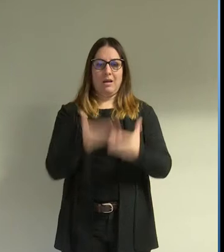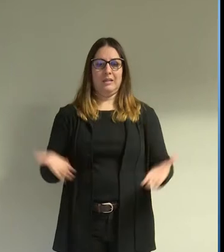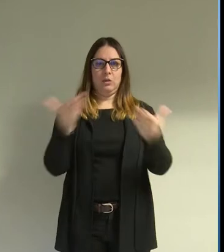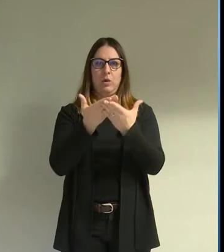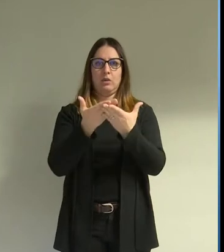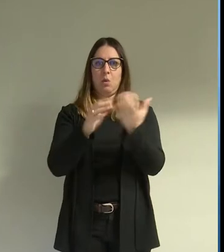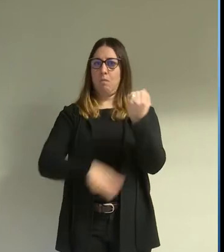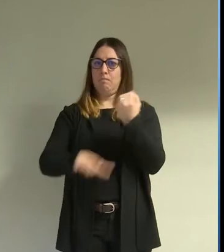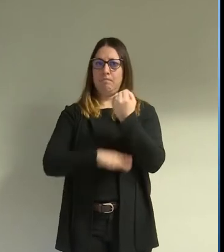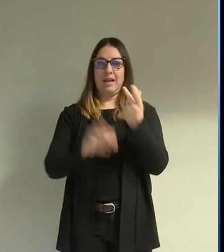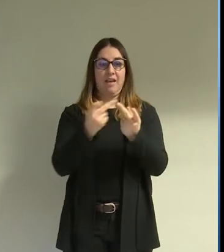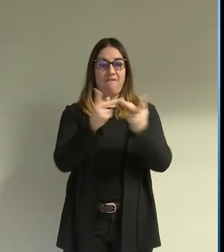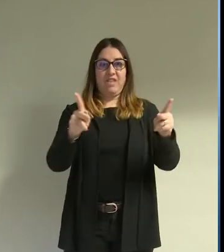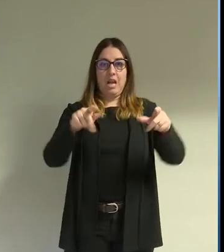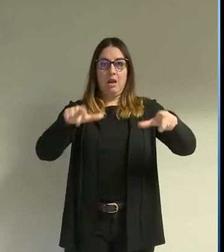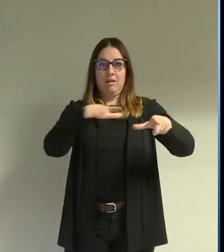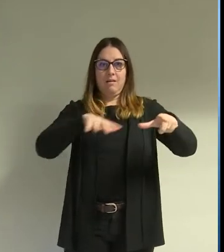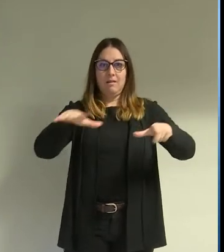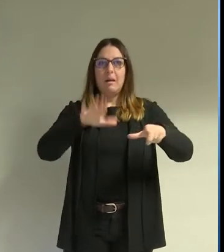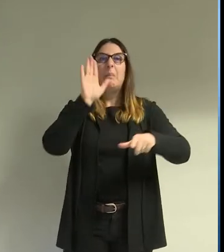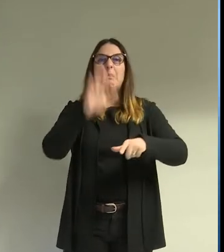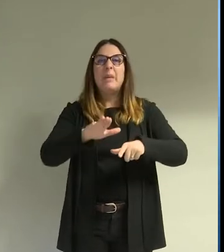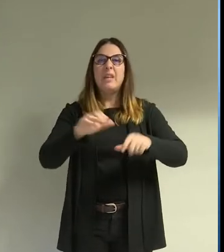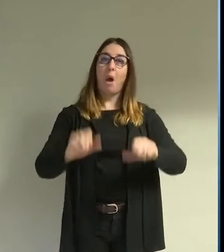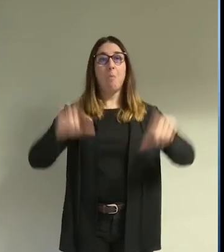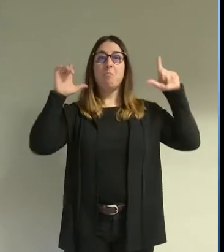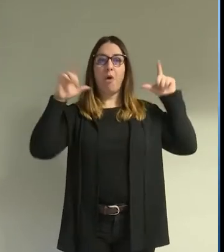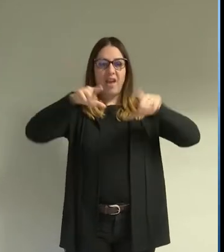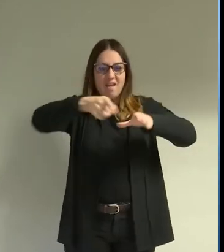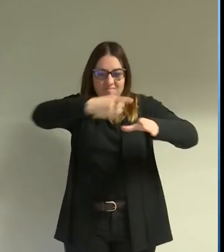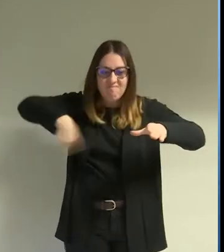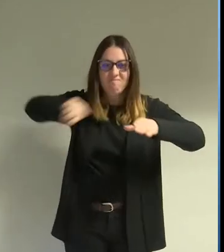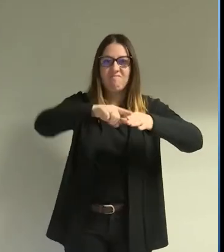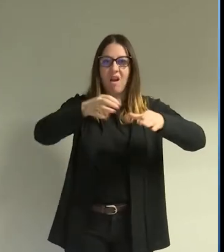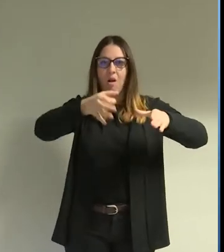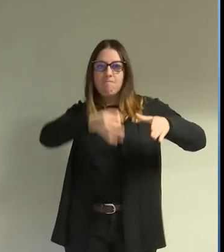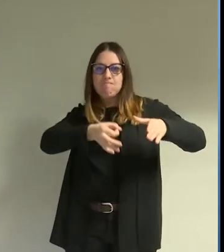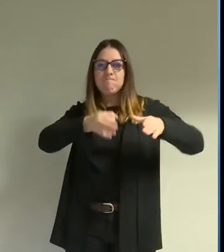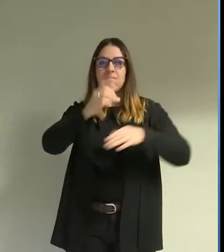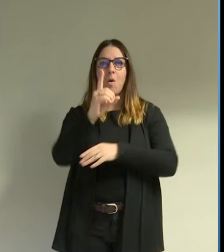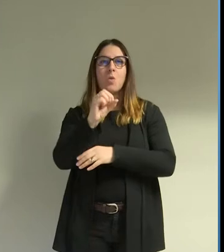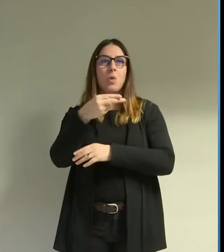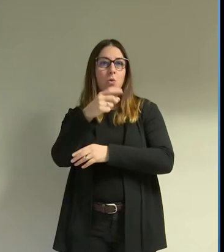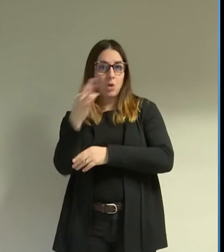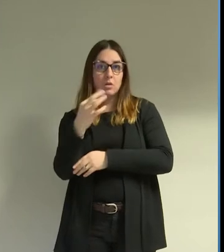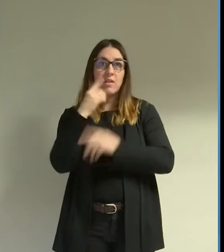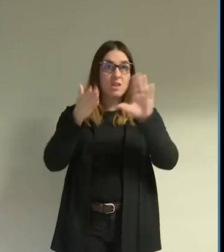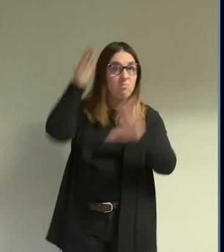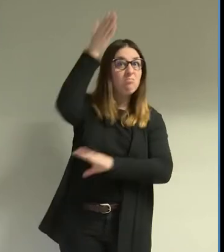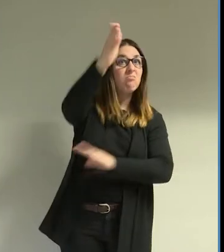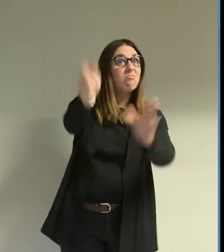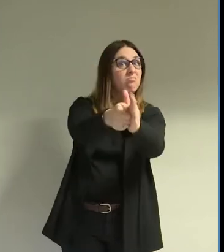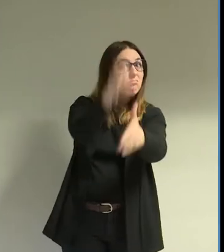système ville son portrait donuts et de définir une destination à moyen terme 2040